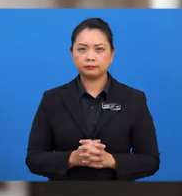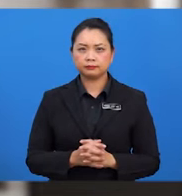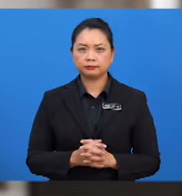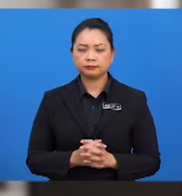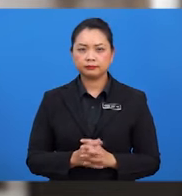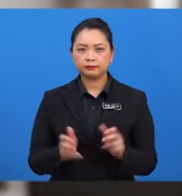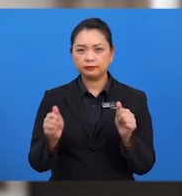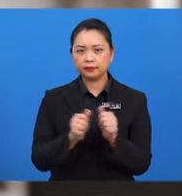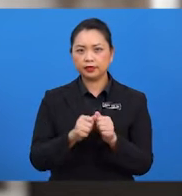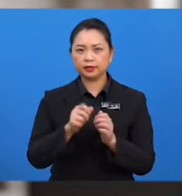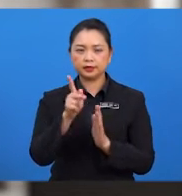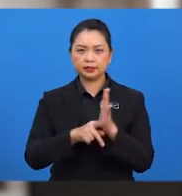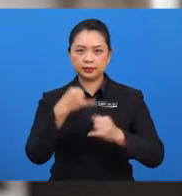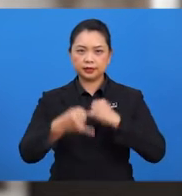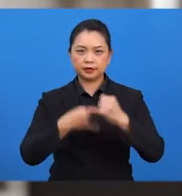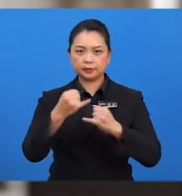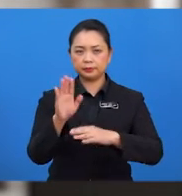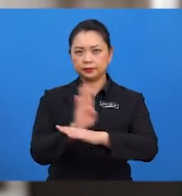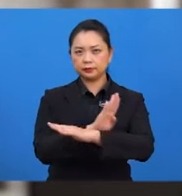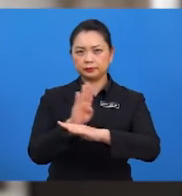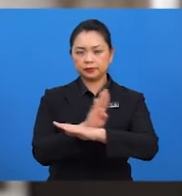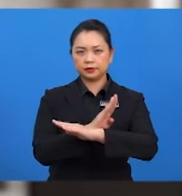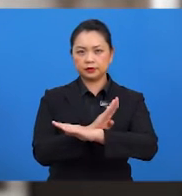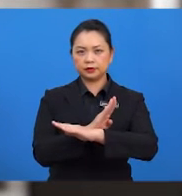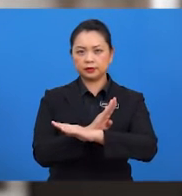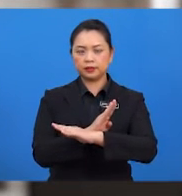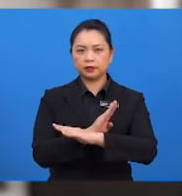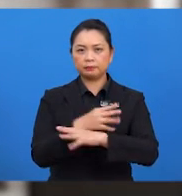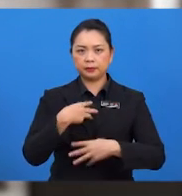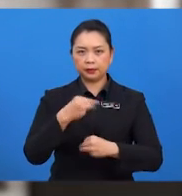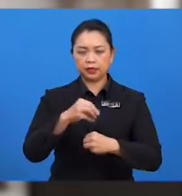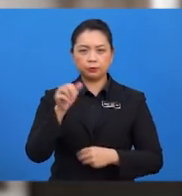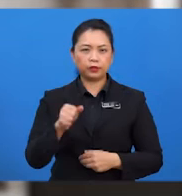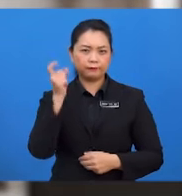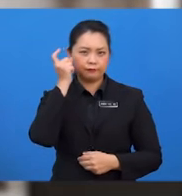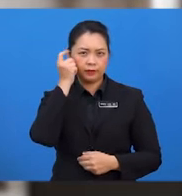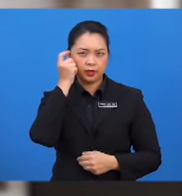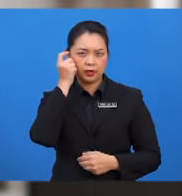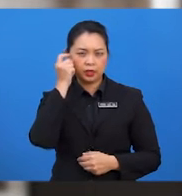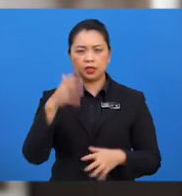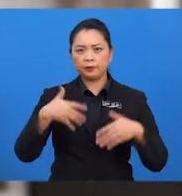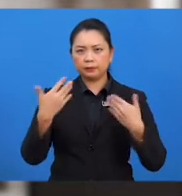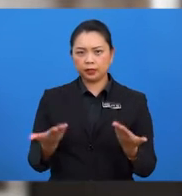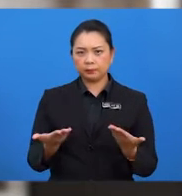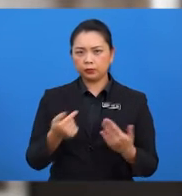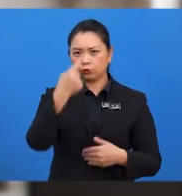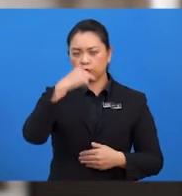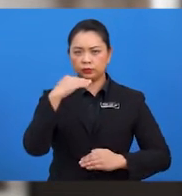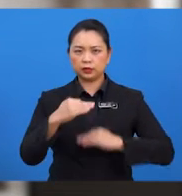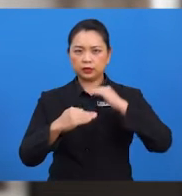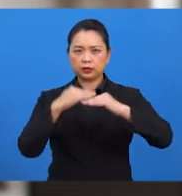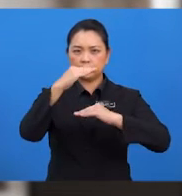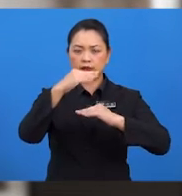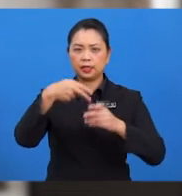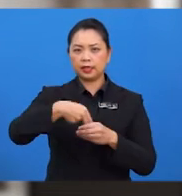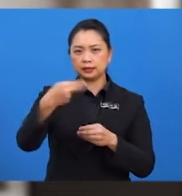RM3,954. Dengan kejayaan perniagaan memperoleh untung, pemilik boleh memikirkan bagaimana untuk meningkatkan